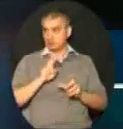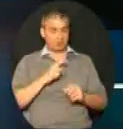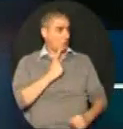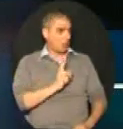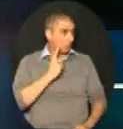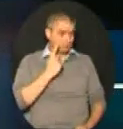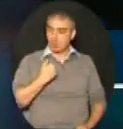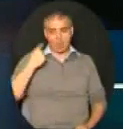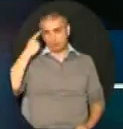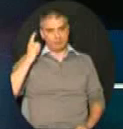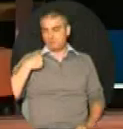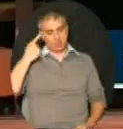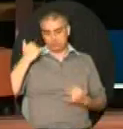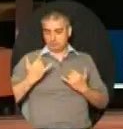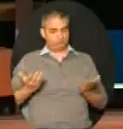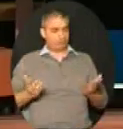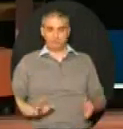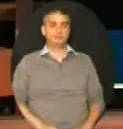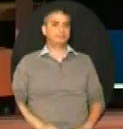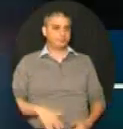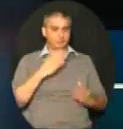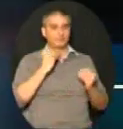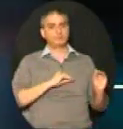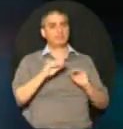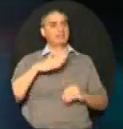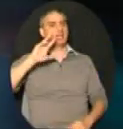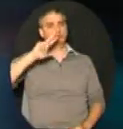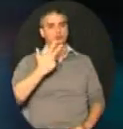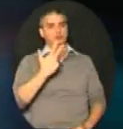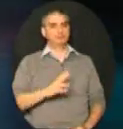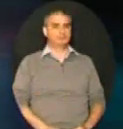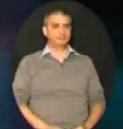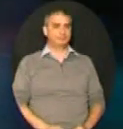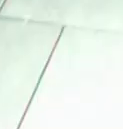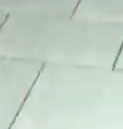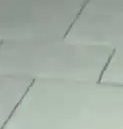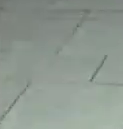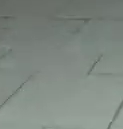את לא חושבת. לא חשבתי וגם לא חושבת. תודה, ואנחנו עוברים לקריאה השלישית.